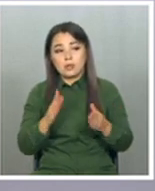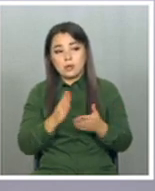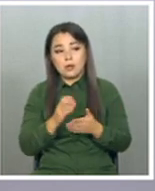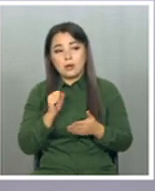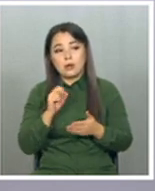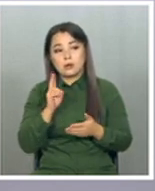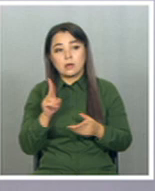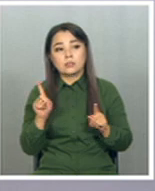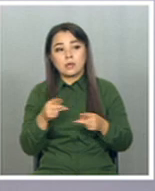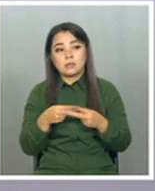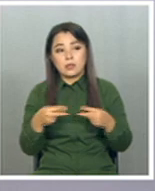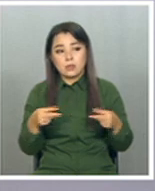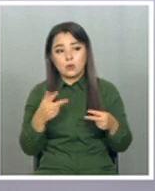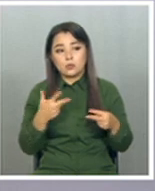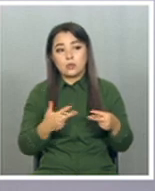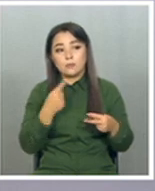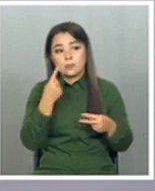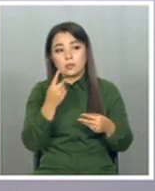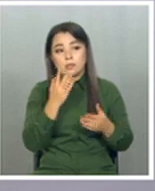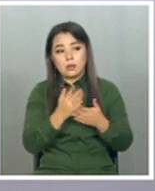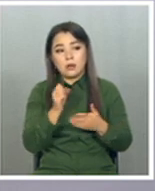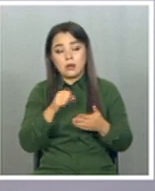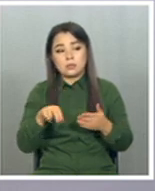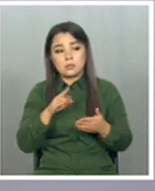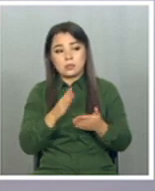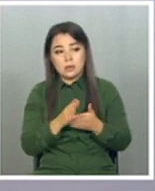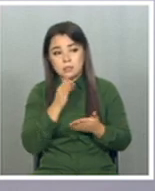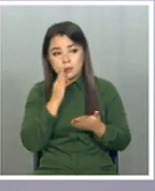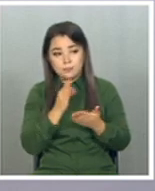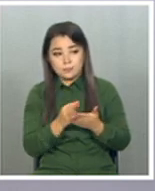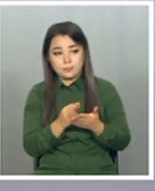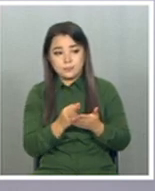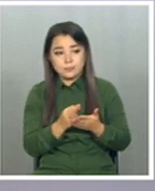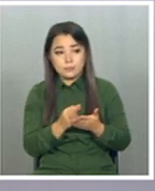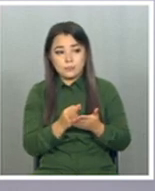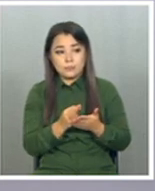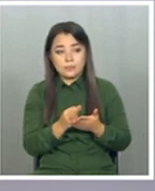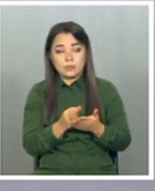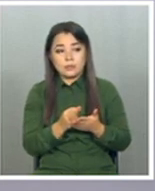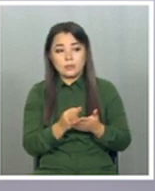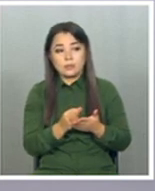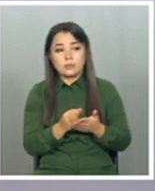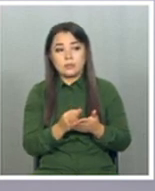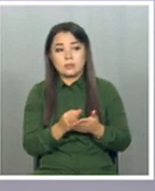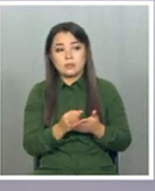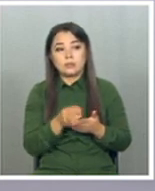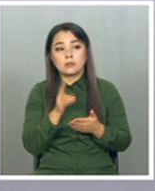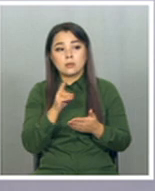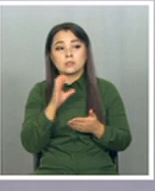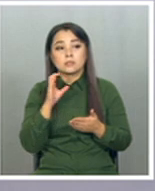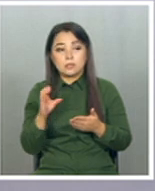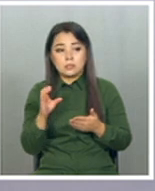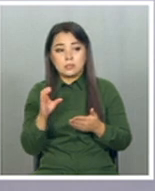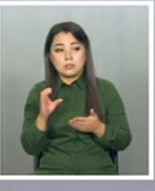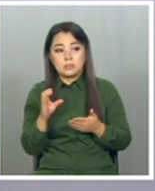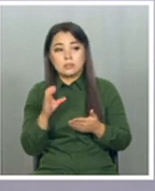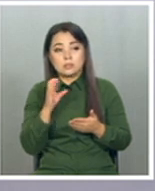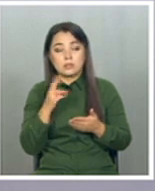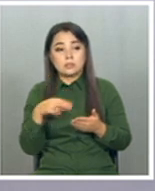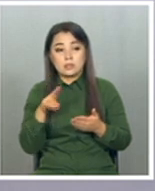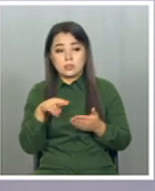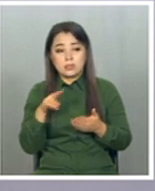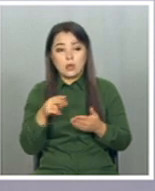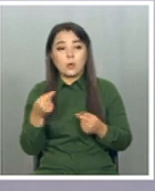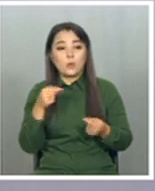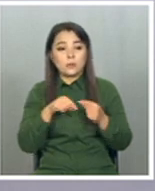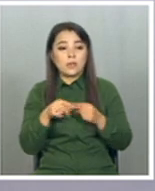неге тең? Бұл 3-тен 1 АД-ға тең. Солай ғой. Міне, енді мынау КС мен ЦД